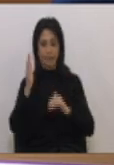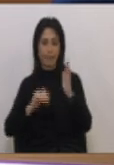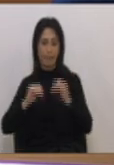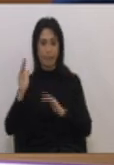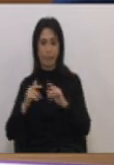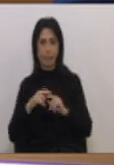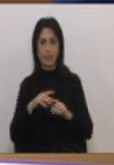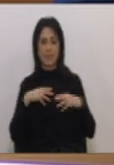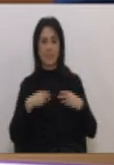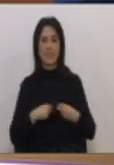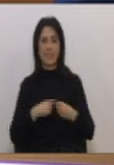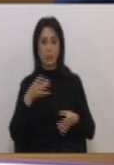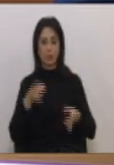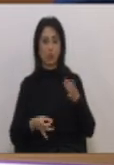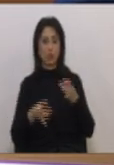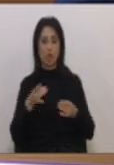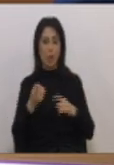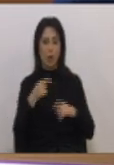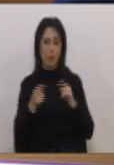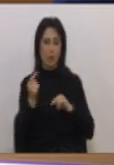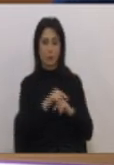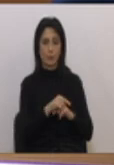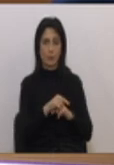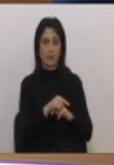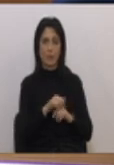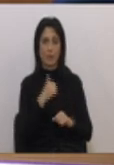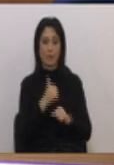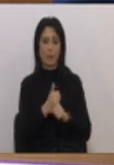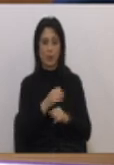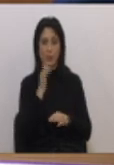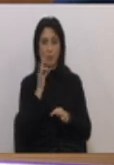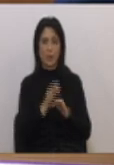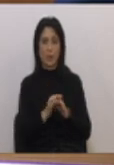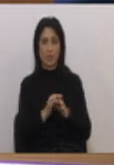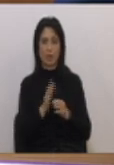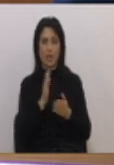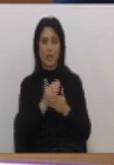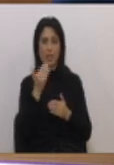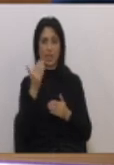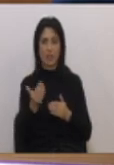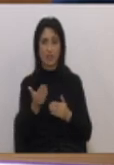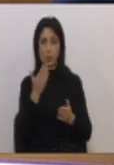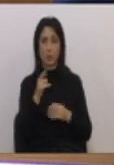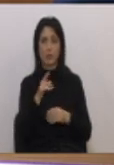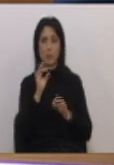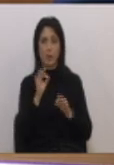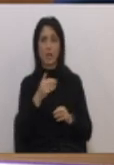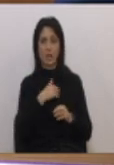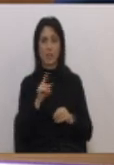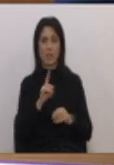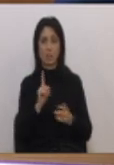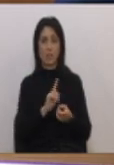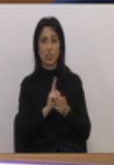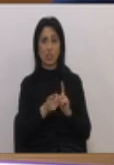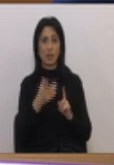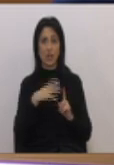ქვეყნის სამწუხაროდ ჭაობში ამყოფებს ამ ქვეყანას. თავარი პასუხისგებლობა არის თქვენზე. Თუ თქვენ მართლა გინდათ რამე შეიცვალოს